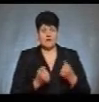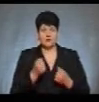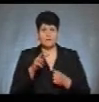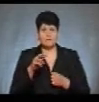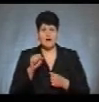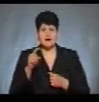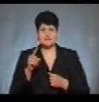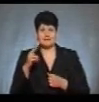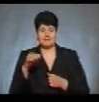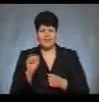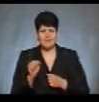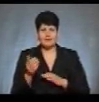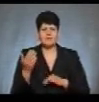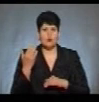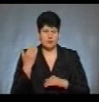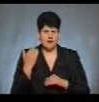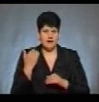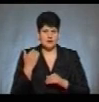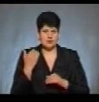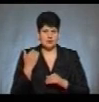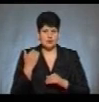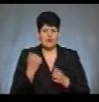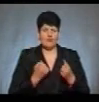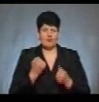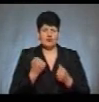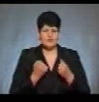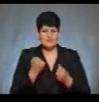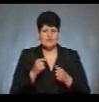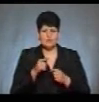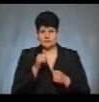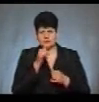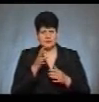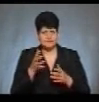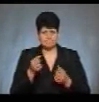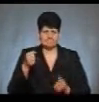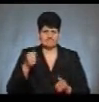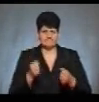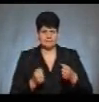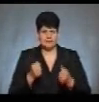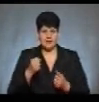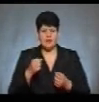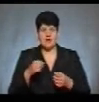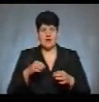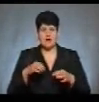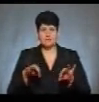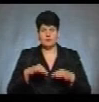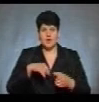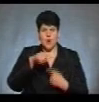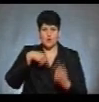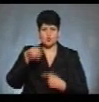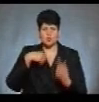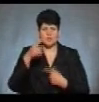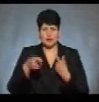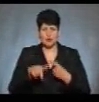«Мазда», який за попередньою версією водій, якого не впорався з керуванням, автомобіль розкрутило на засніженій